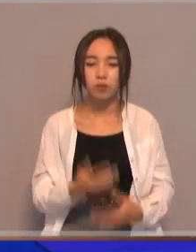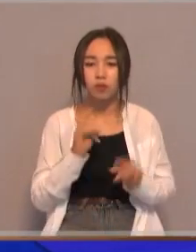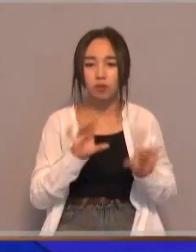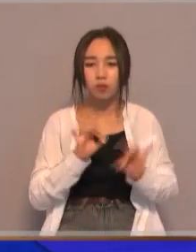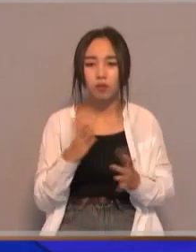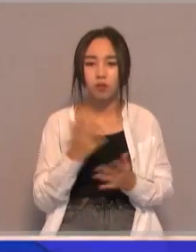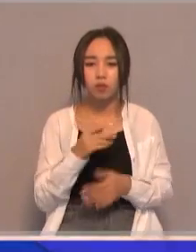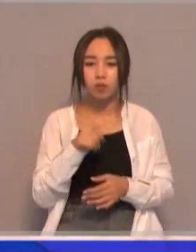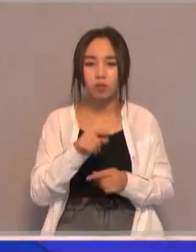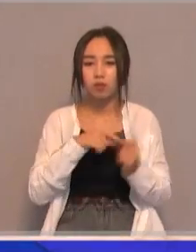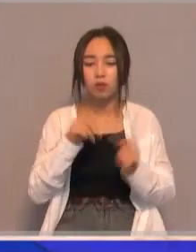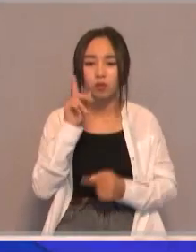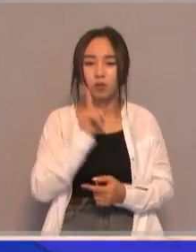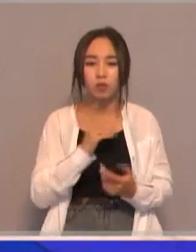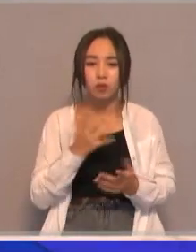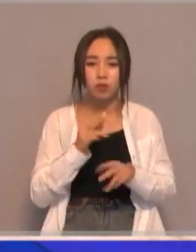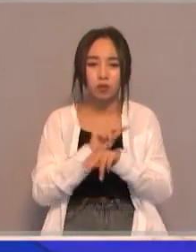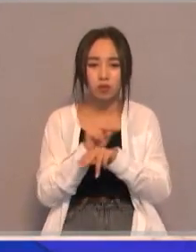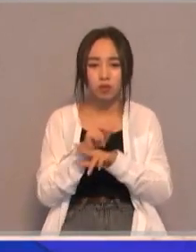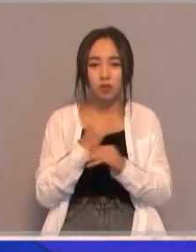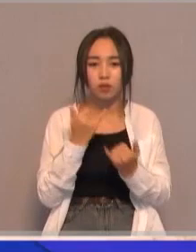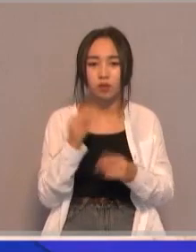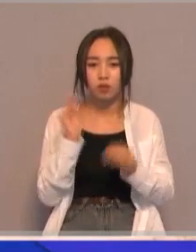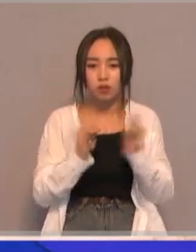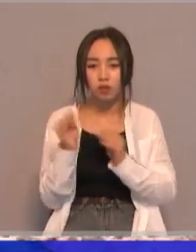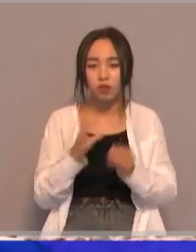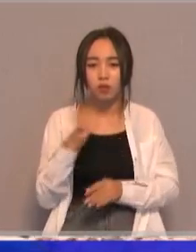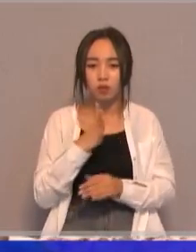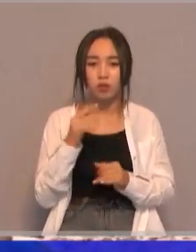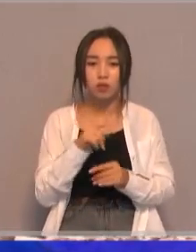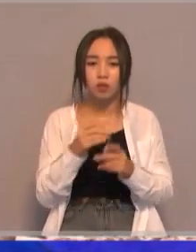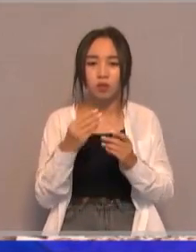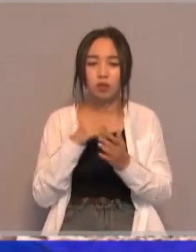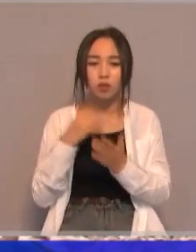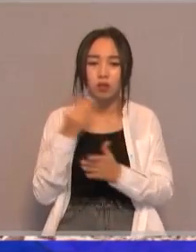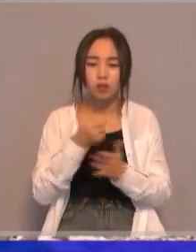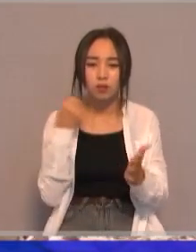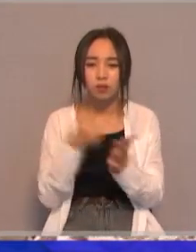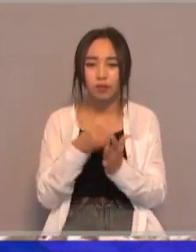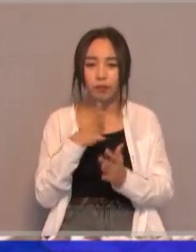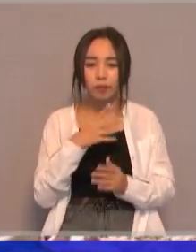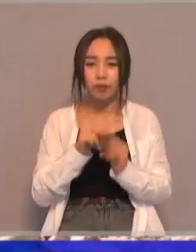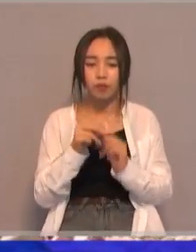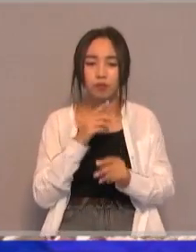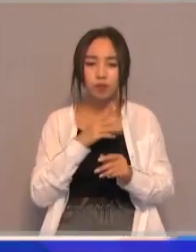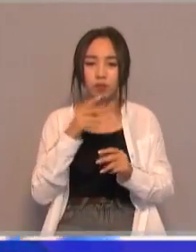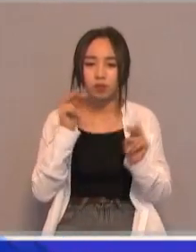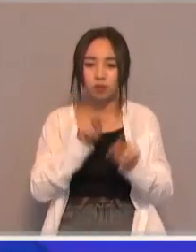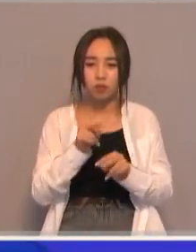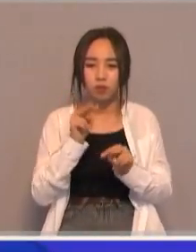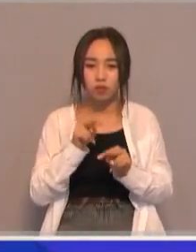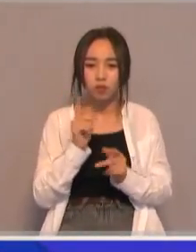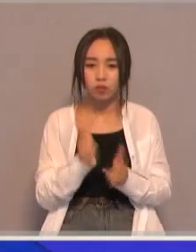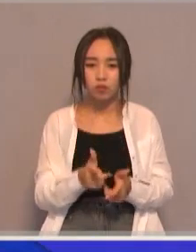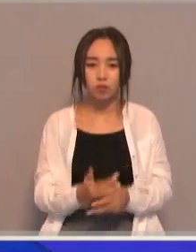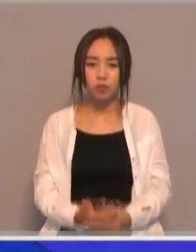кәсіпорынның жобасын украиналық Плинфа зауыты дайындаған. Өндіріс орны пайдалануға берілгенге дейін аталмыш зауыттың жеті бақылауында болады. Шетелдік серіктес өз тарапынан